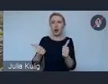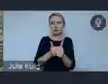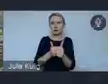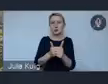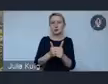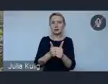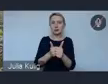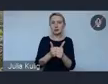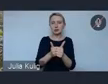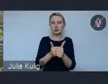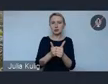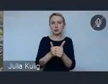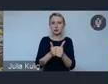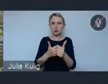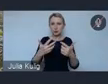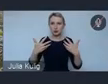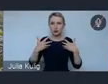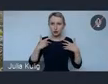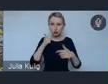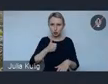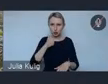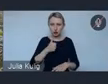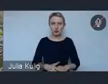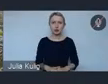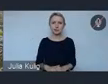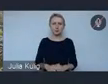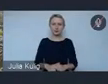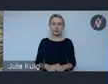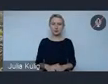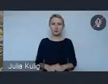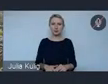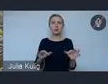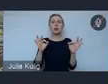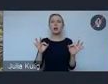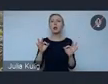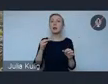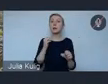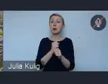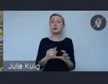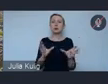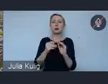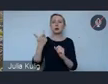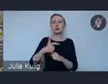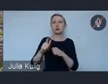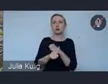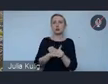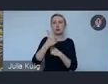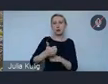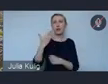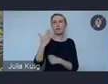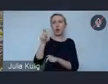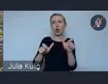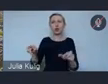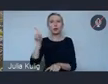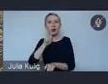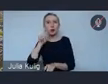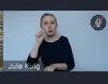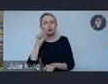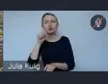takiej w życiu codziennym w tym momencie pracuje z nami 171 wolontariusze i wolontariuszki też